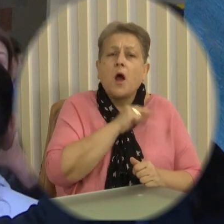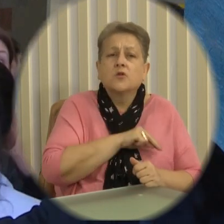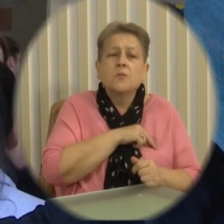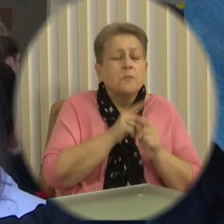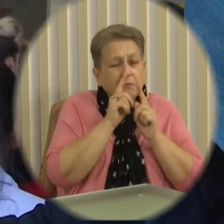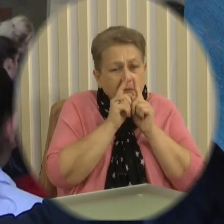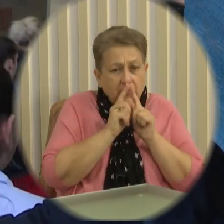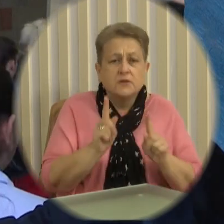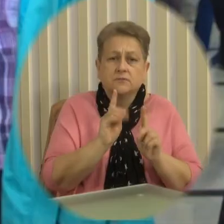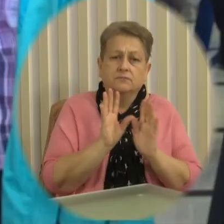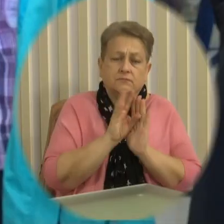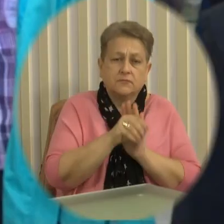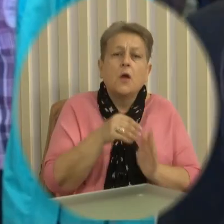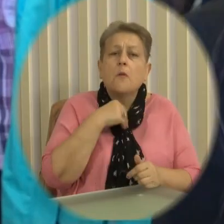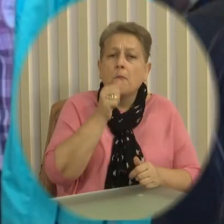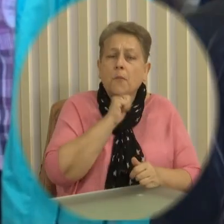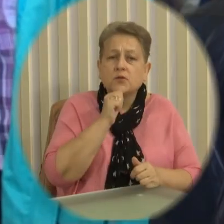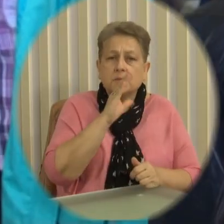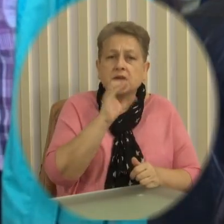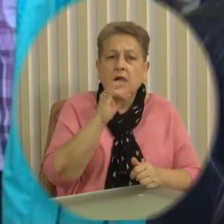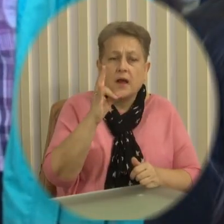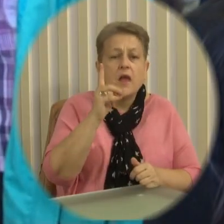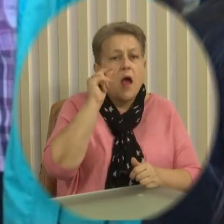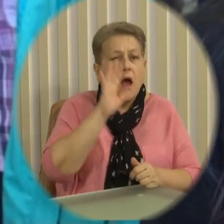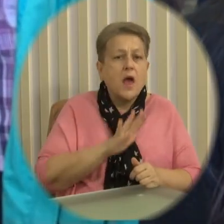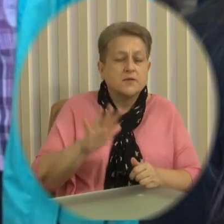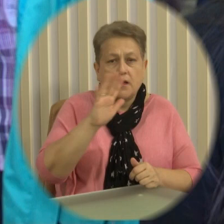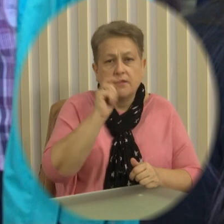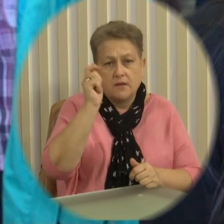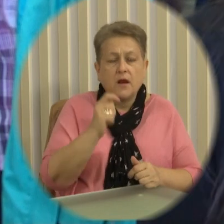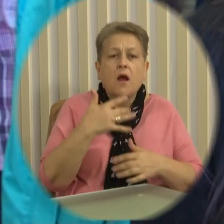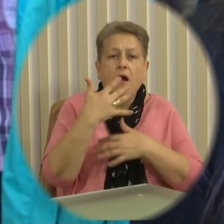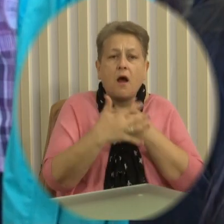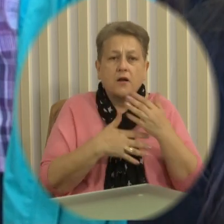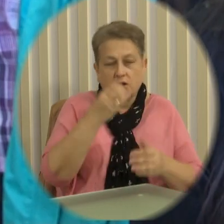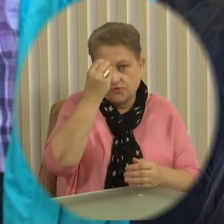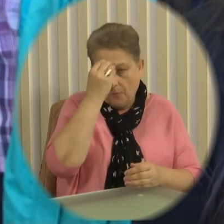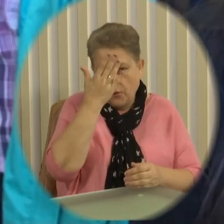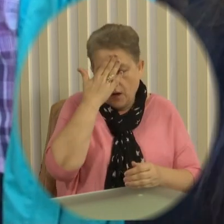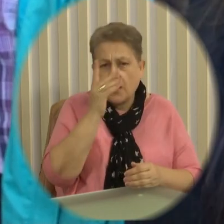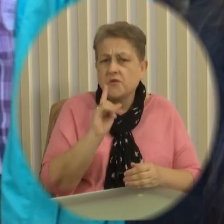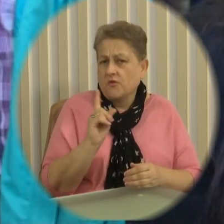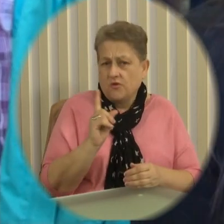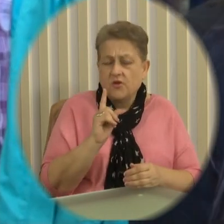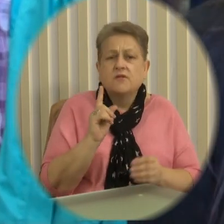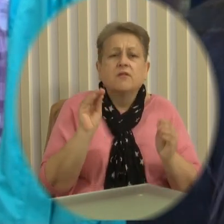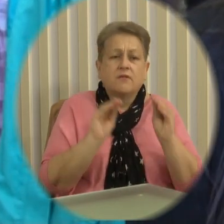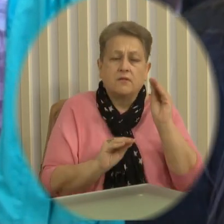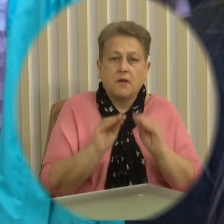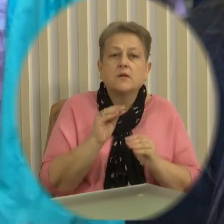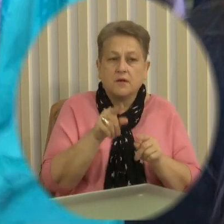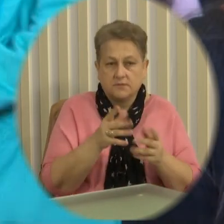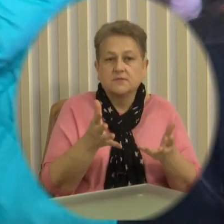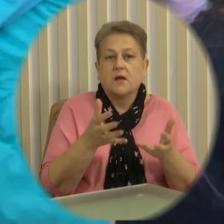աշխատանքում յուրահատկություն մտցնել։ Փորձել եմ Սարյանի Հայաստան նկարին կառնել ճապոնական ինչ-որ դետալներ եւ